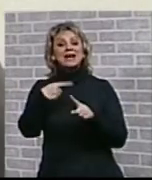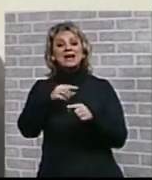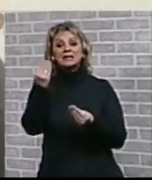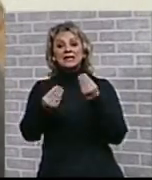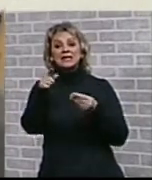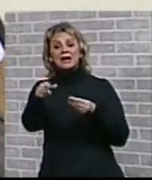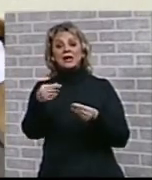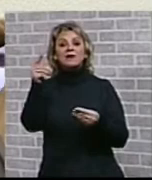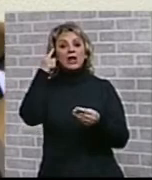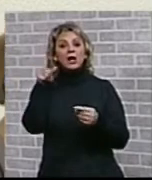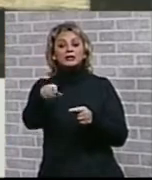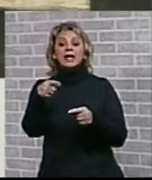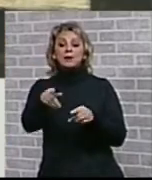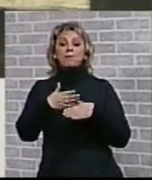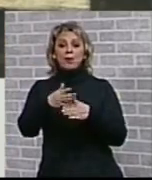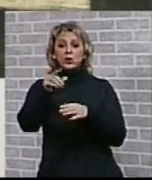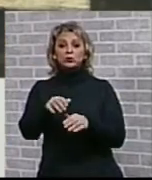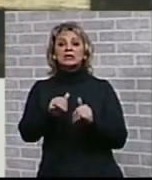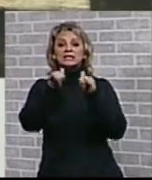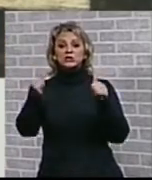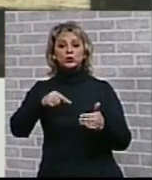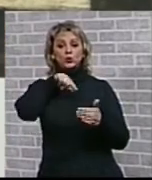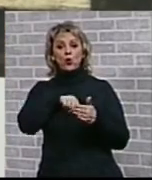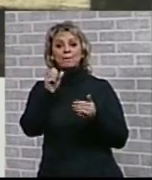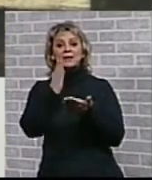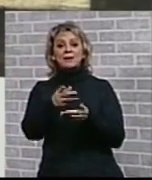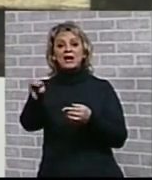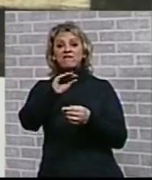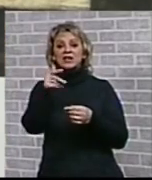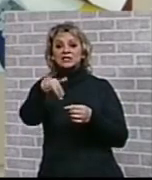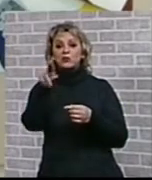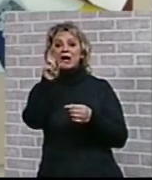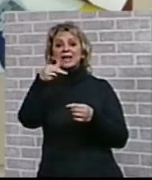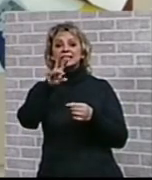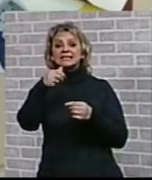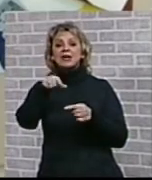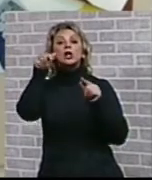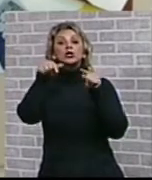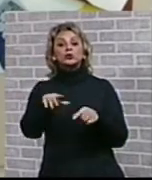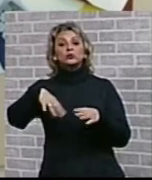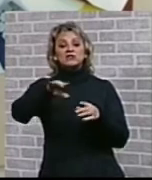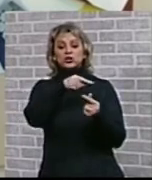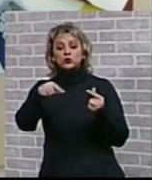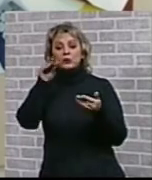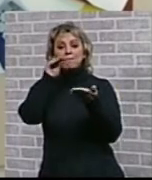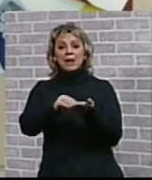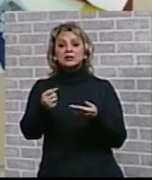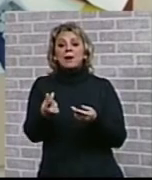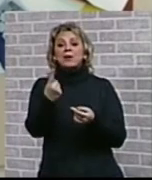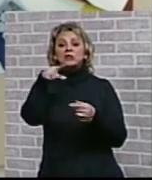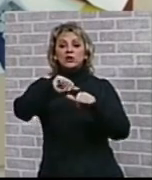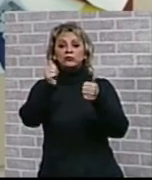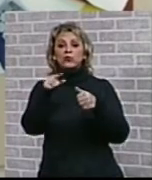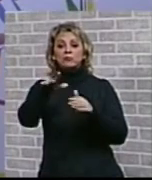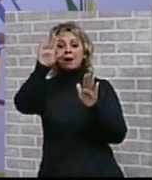игра в догадки. Они-то и помогают расти духовно, прям как в философии Кандинского. И тут все черточки и пятна сразу обретают форму,